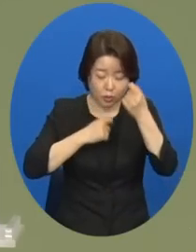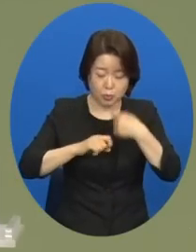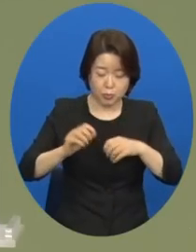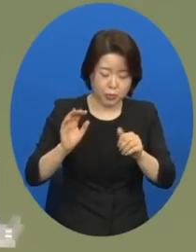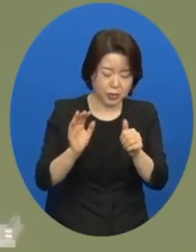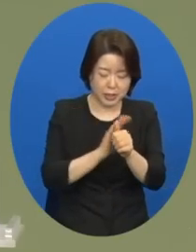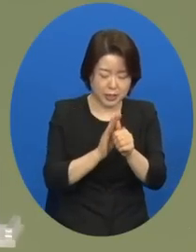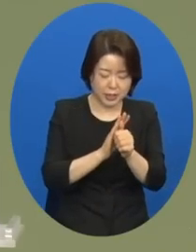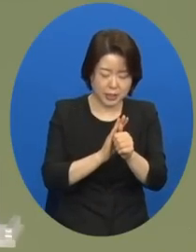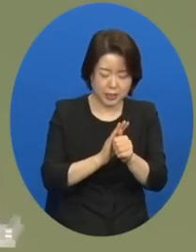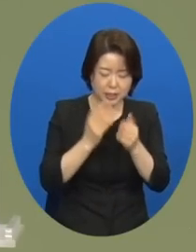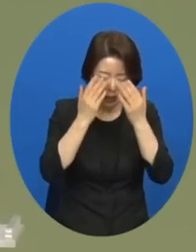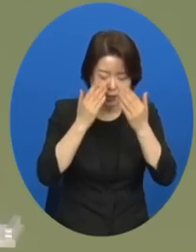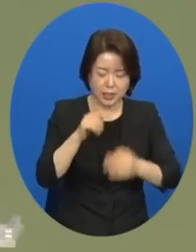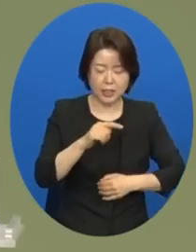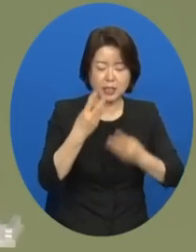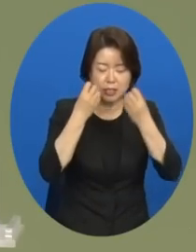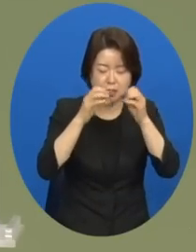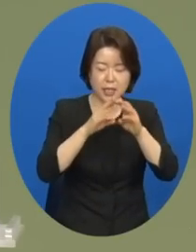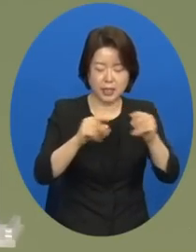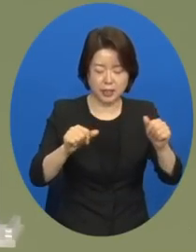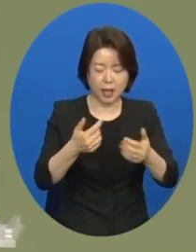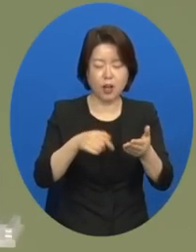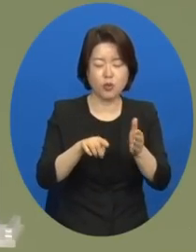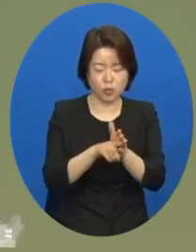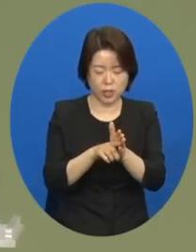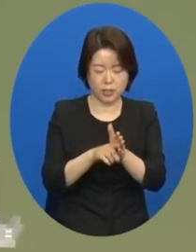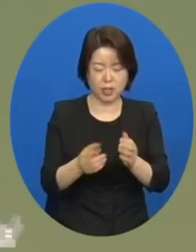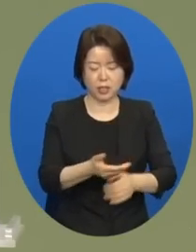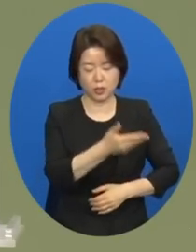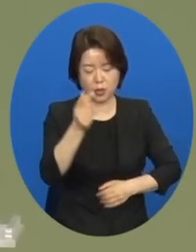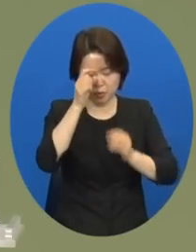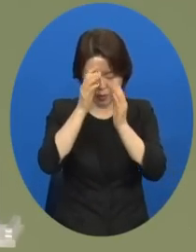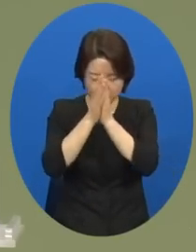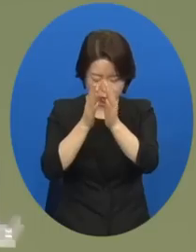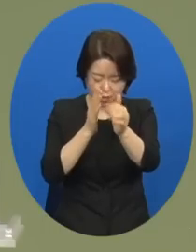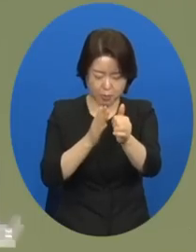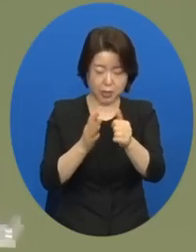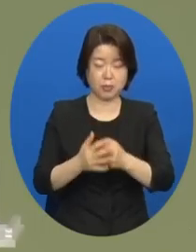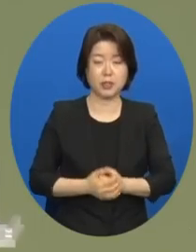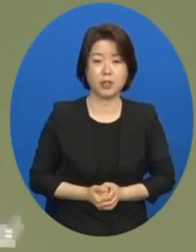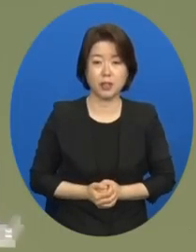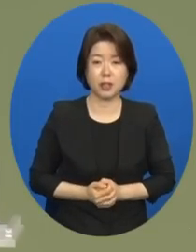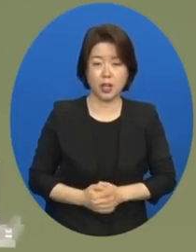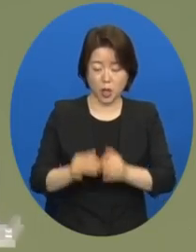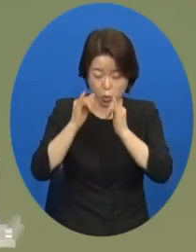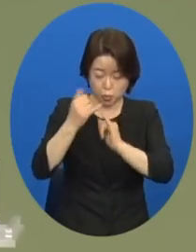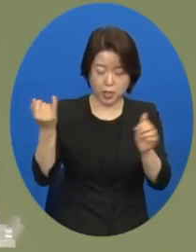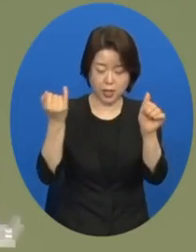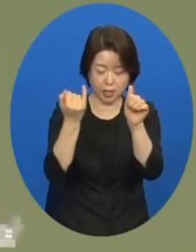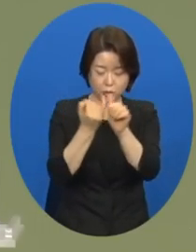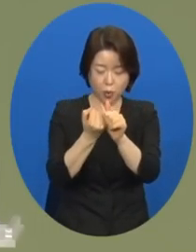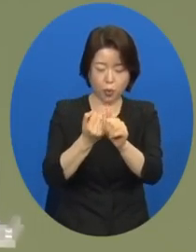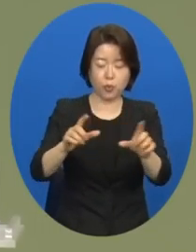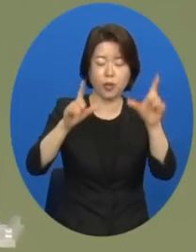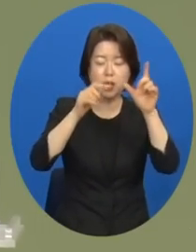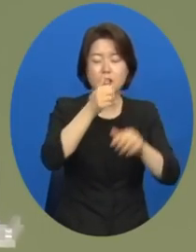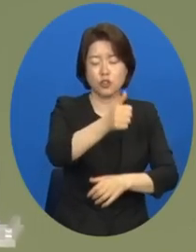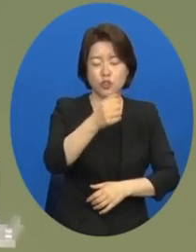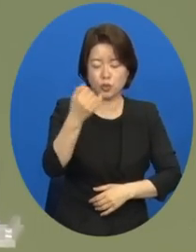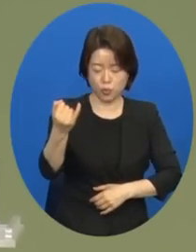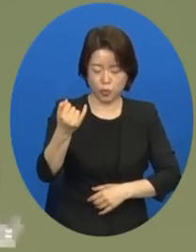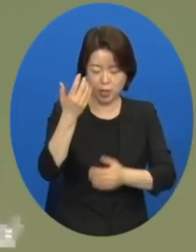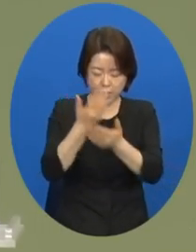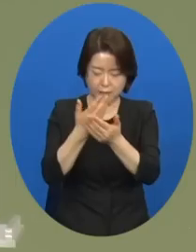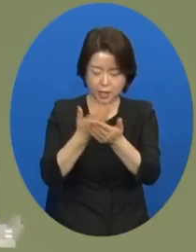세안을 새 땅을 위해서 여러분들 기도하시기 바랍니다 위대한 결혼에 주인공이 되게 하다